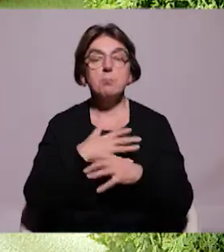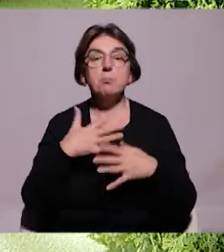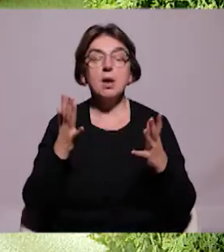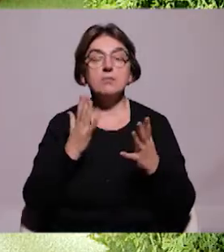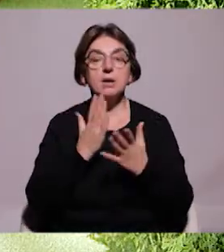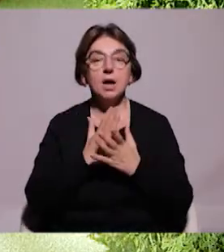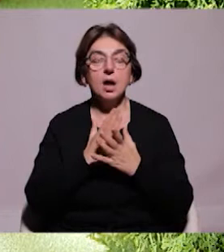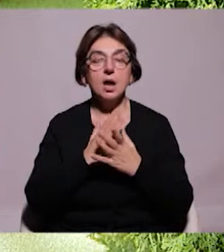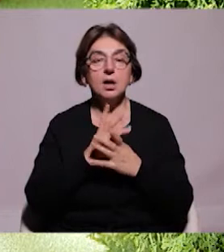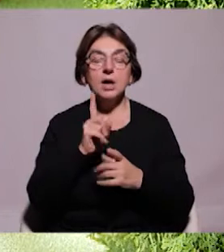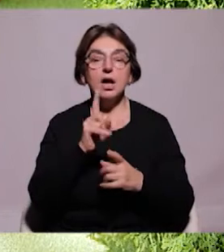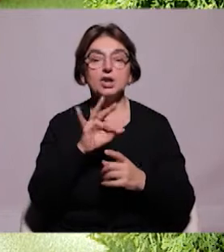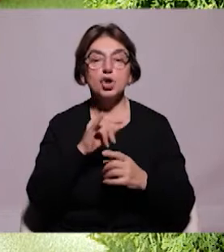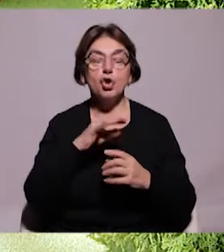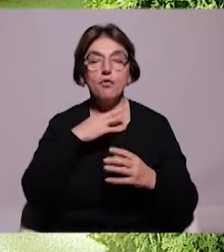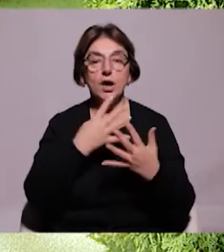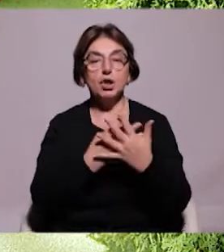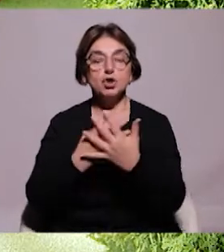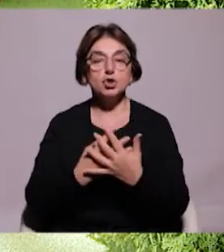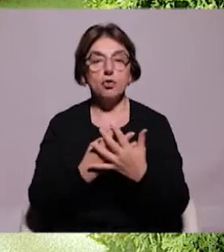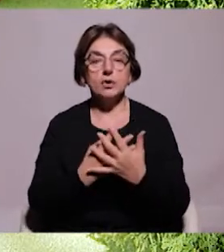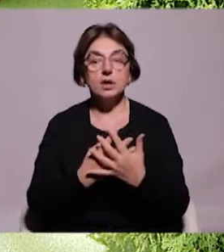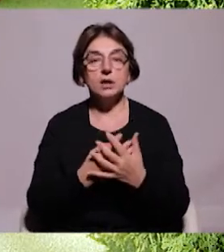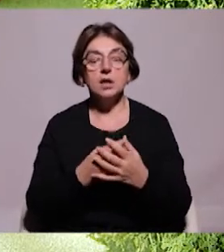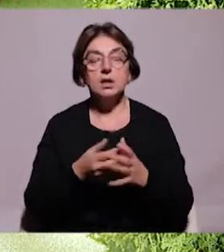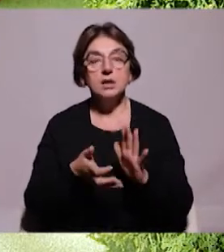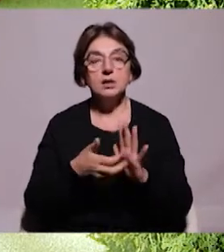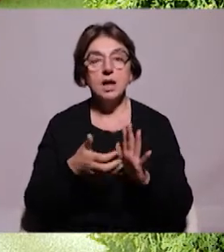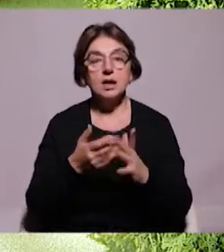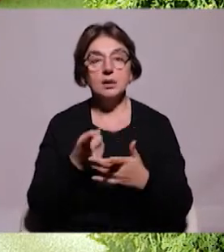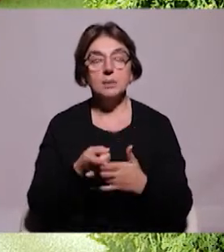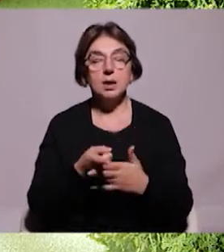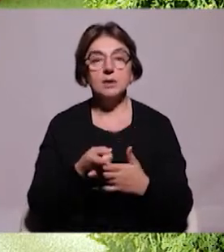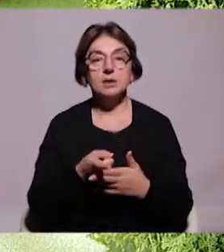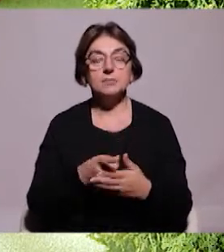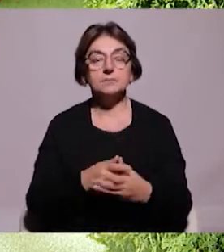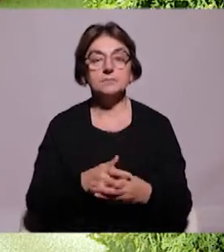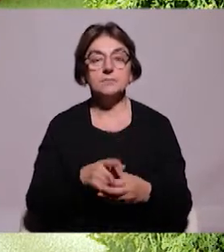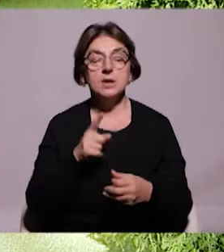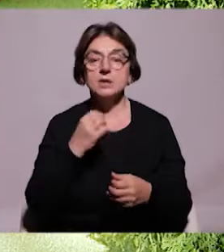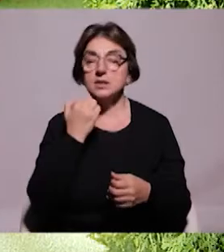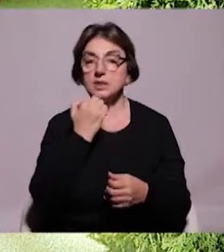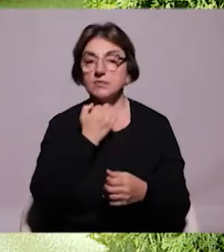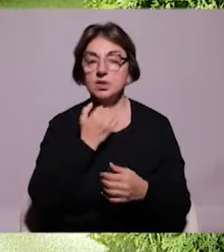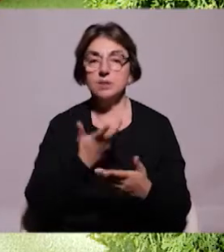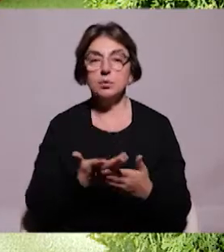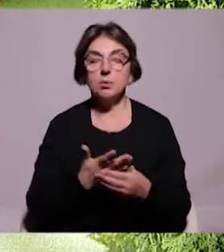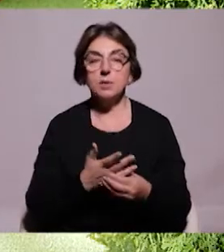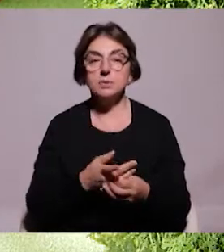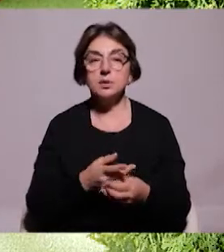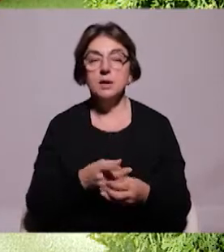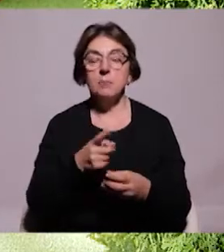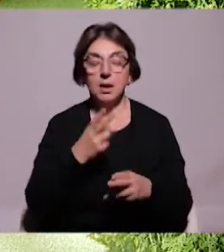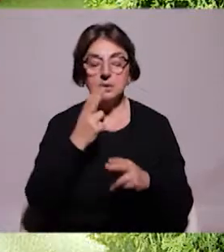ჭარბობს ხრტილოვანი ქსოვილი და ნაკლები არის ის ნივთიერებები,